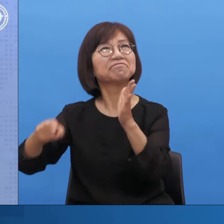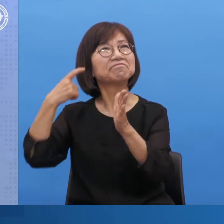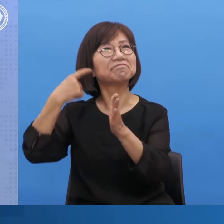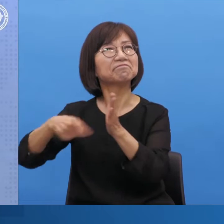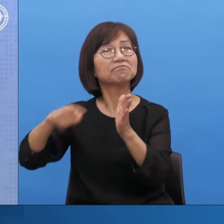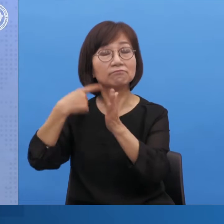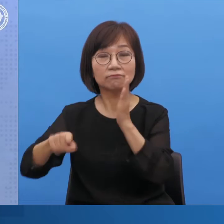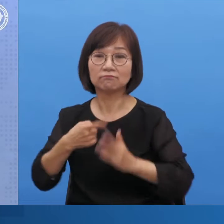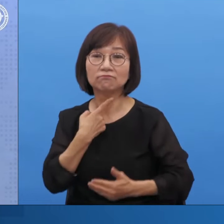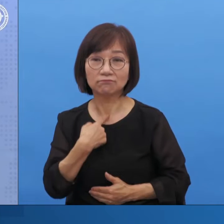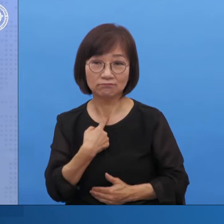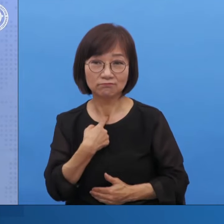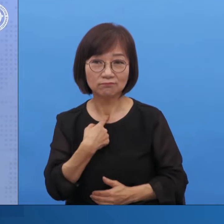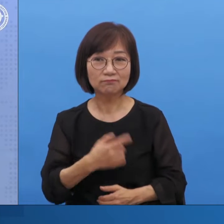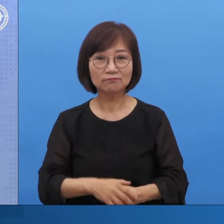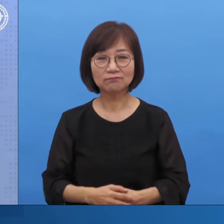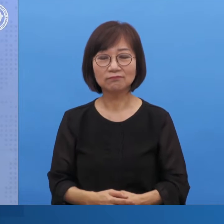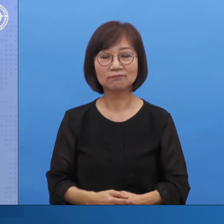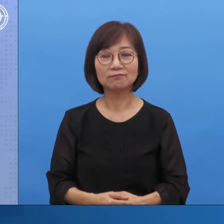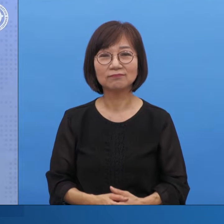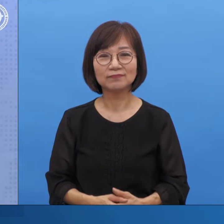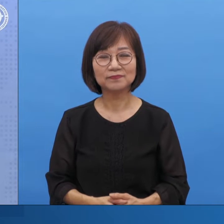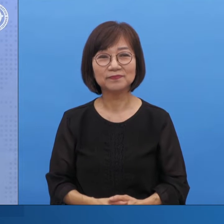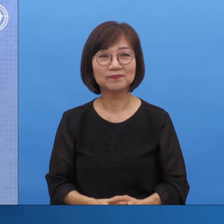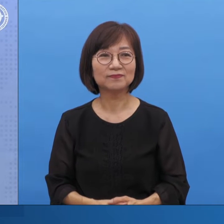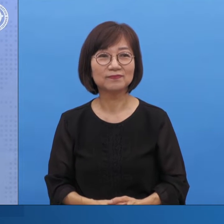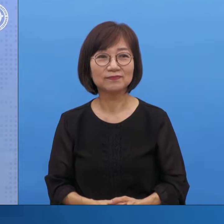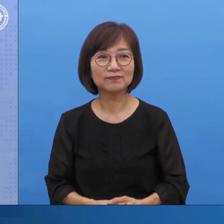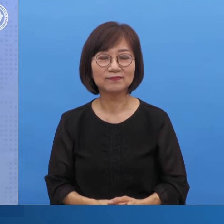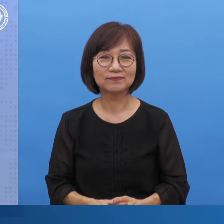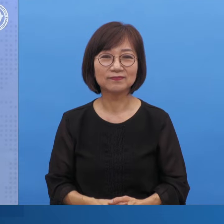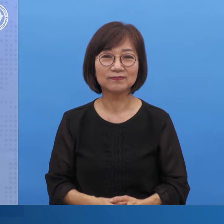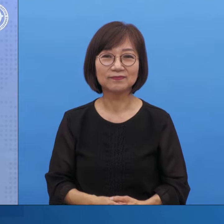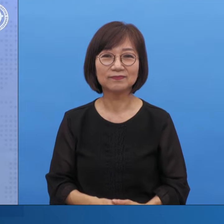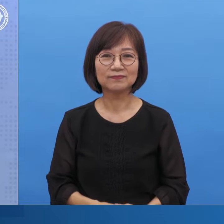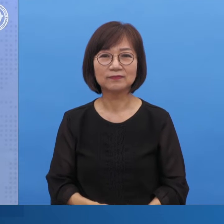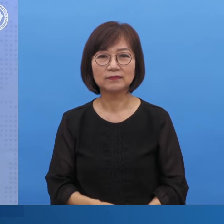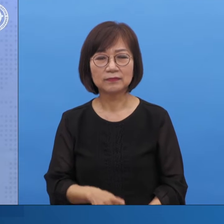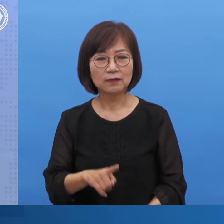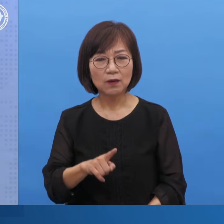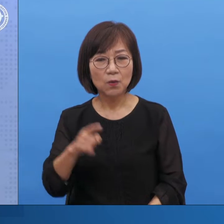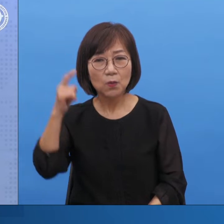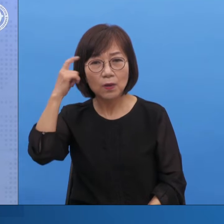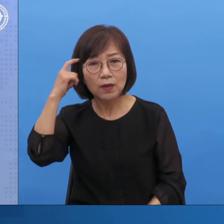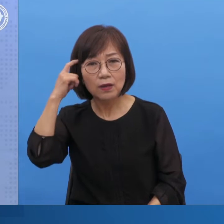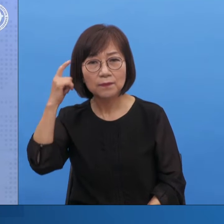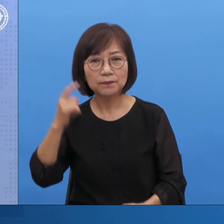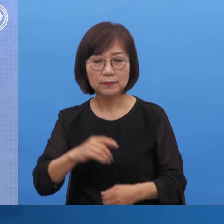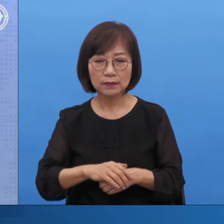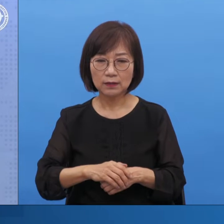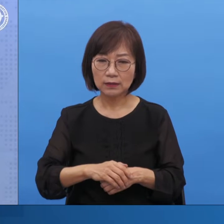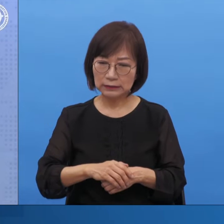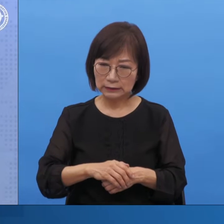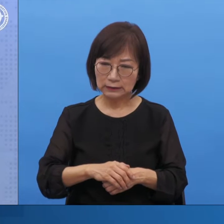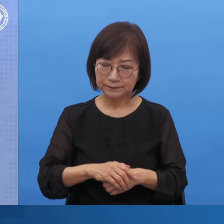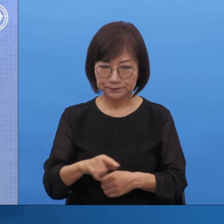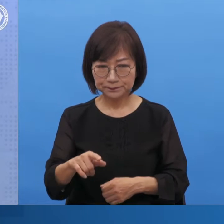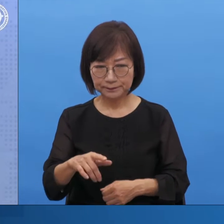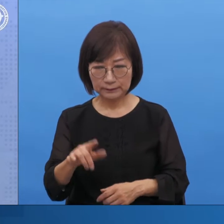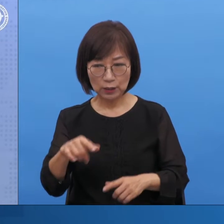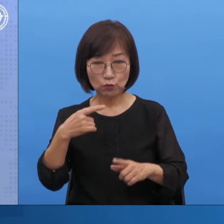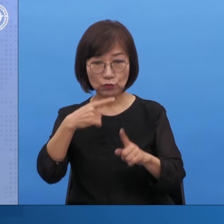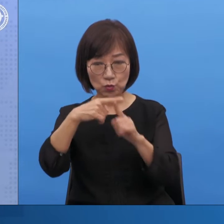this with congressmen and other public officials, and they won't even listen to us. 이 위험한 걸 아시고 자세히 우리 얘기 듣고 이게